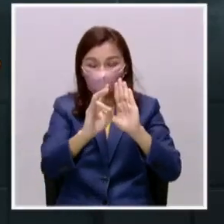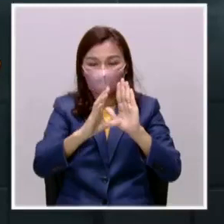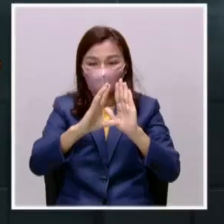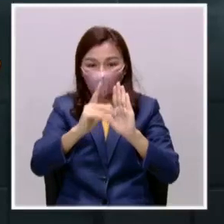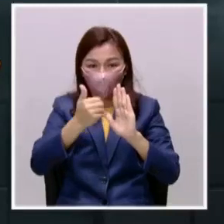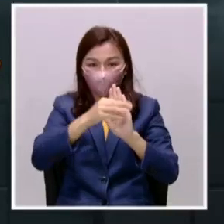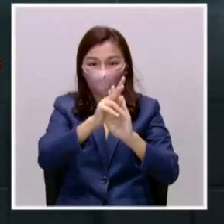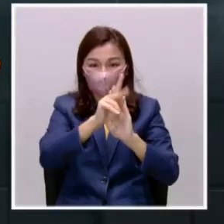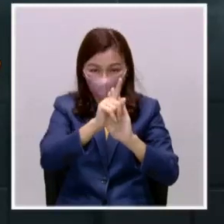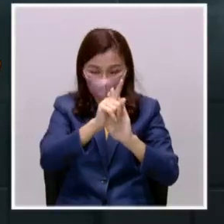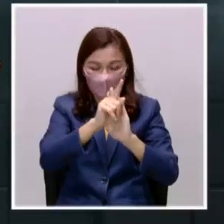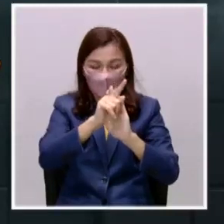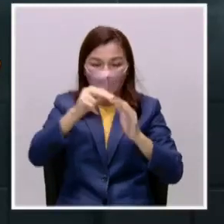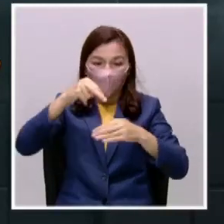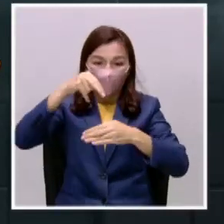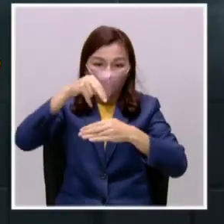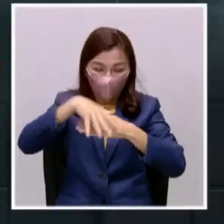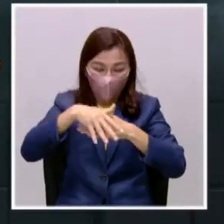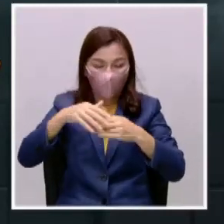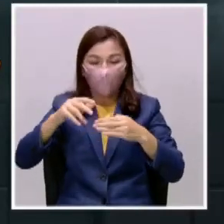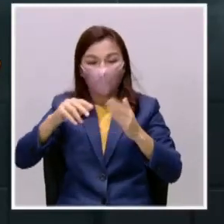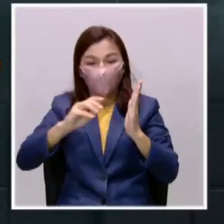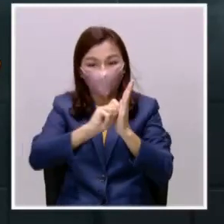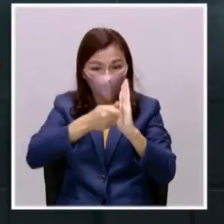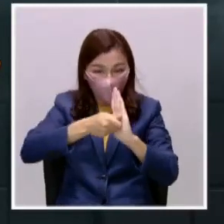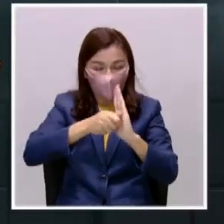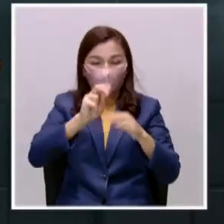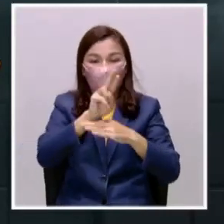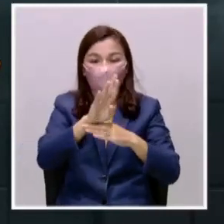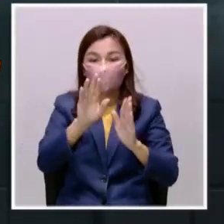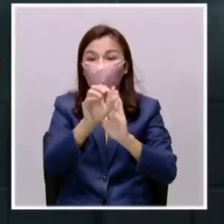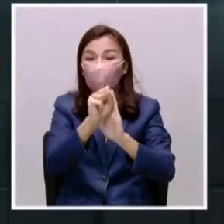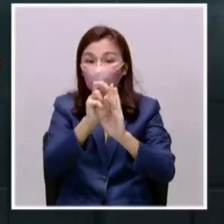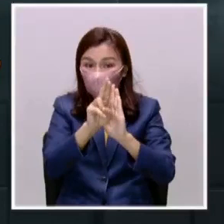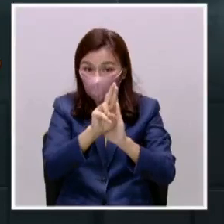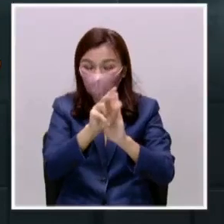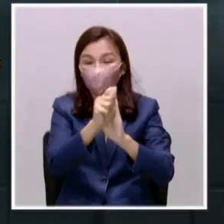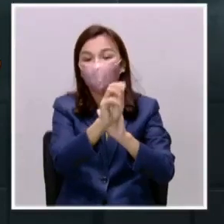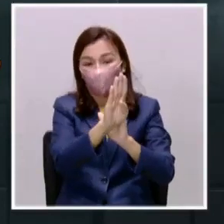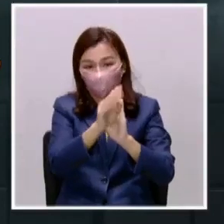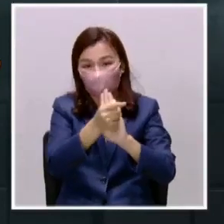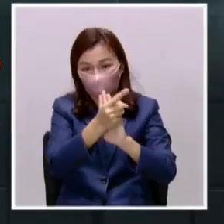ชัยภูมิขอนแก่นนครราชสีมาบุรีรัมย์สุรินทร์ศรีสะเกษอุบลราชธานี